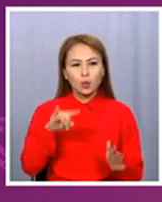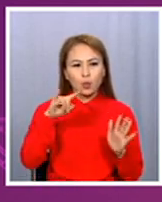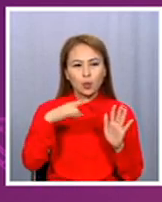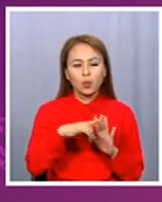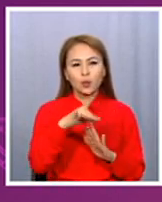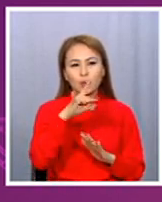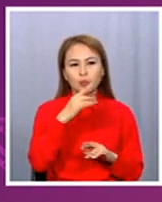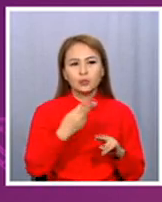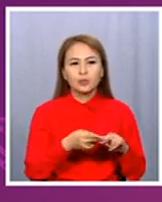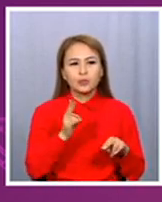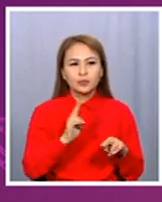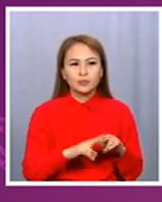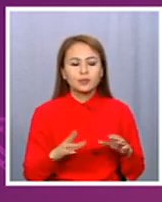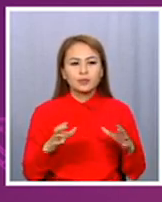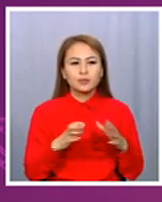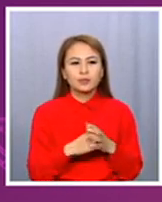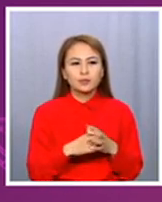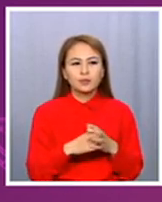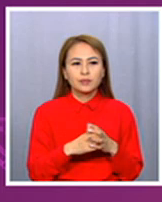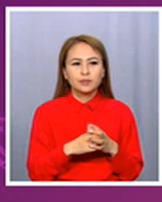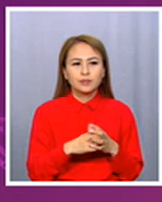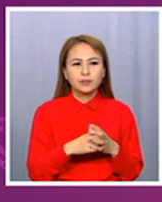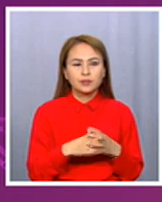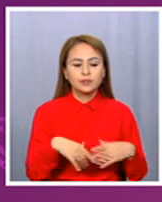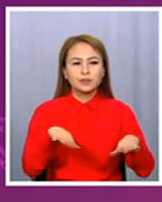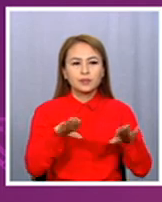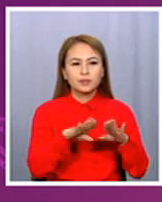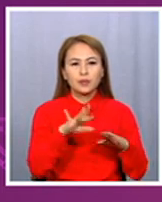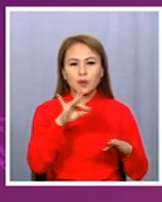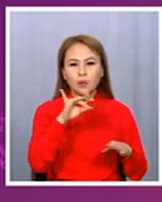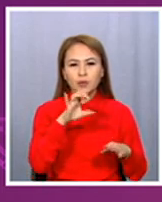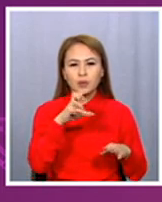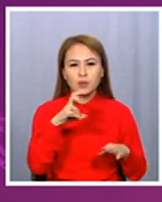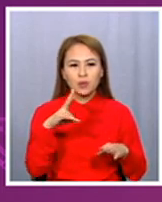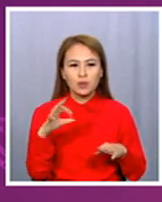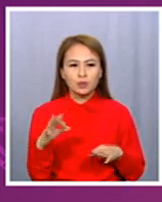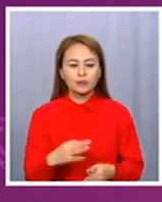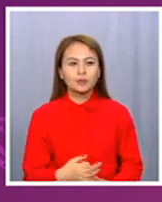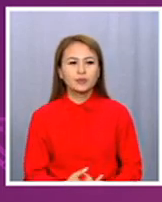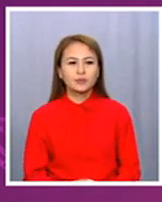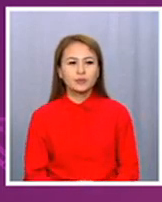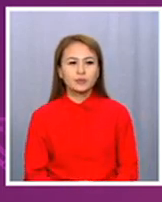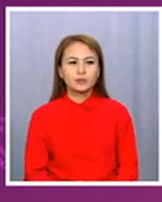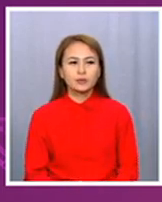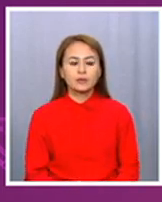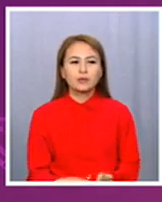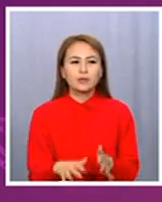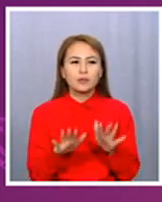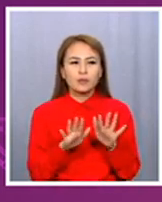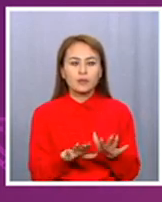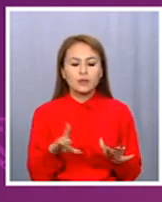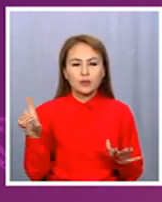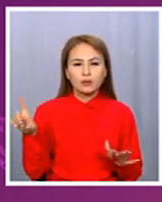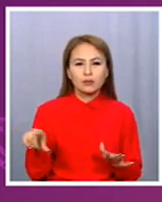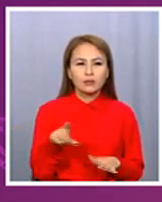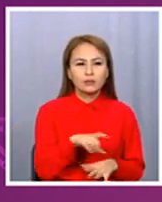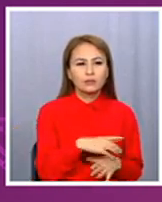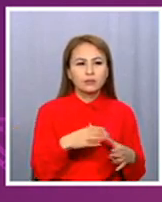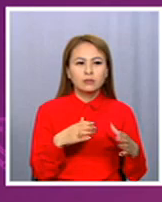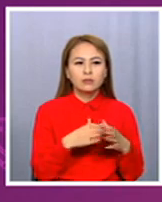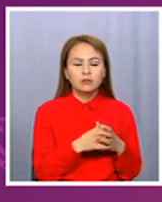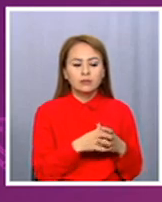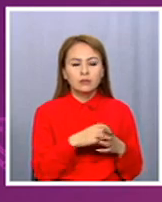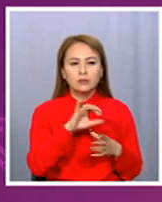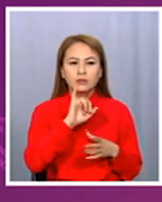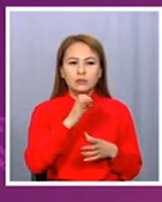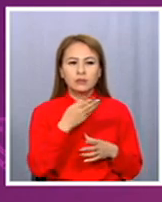по которому течет река, называется руслом. Место, где река впадает в море, в озеро, в